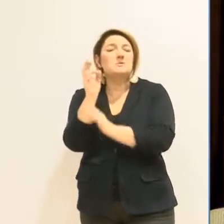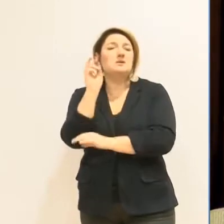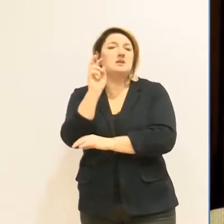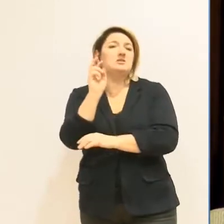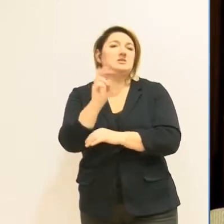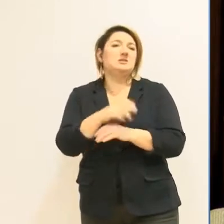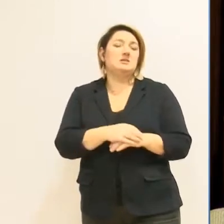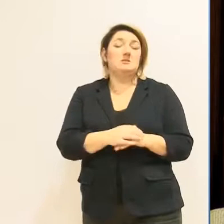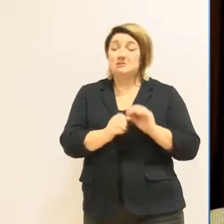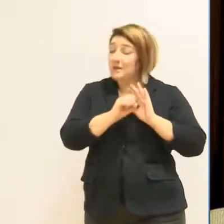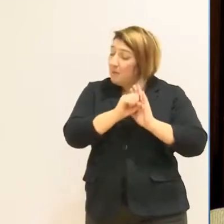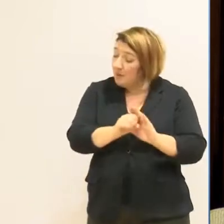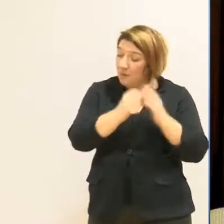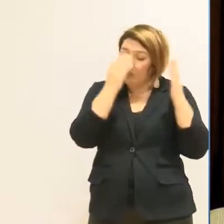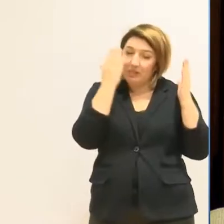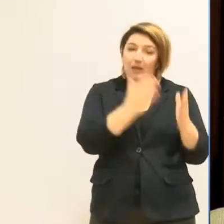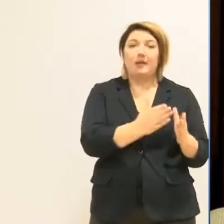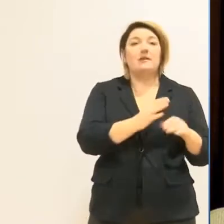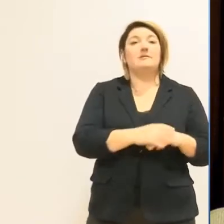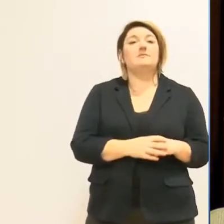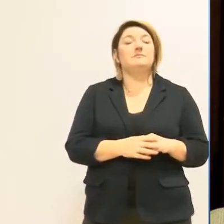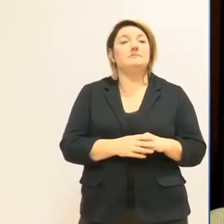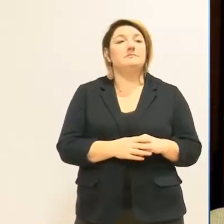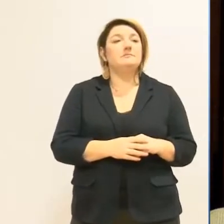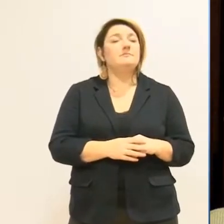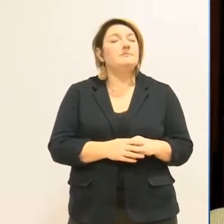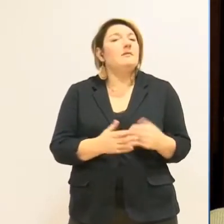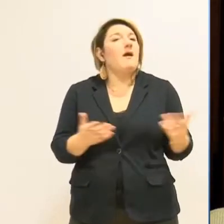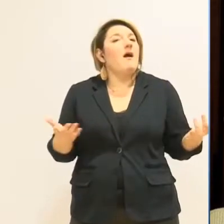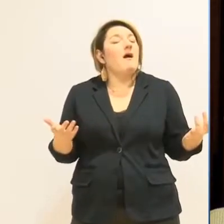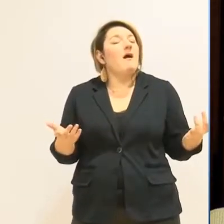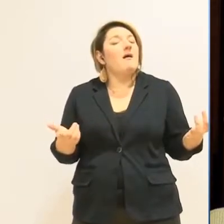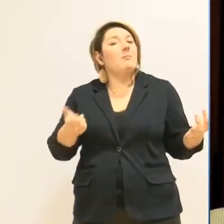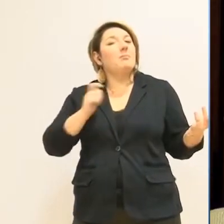au cœur des priorités. Alors nous nous sommes pris à rêver